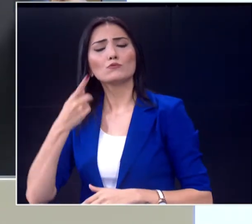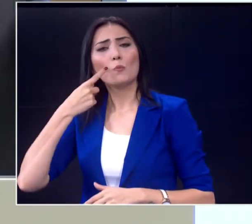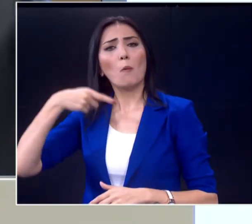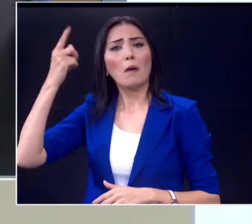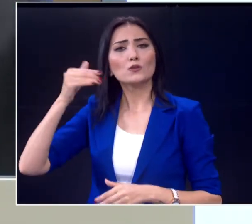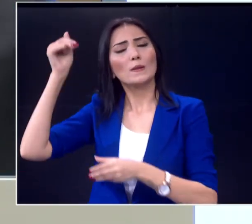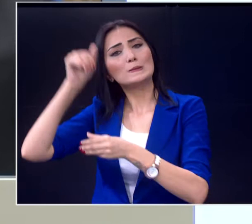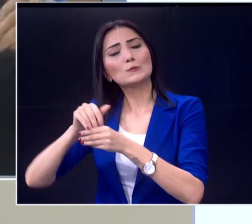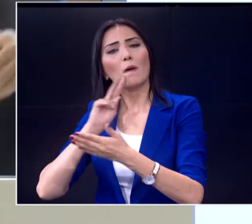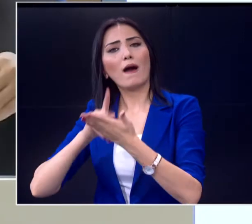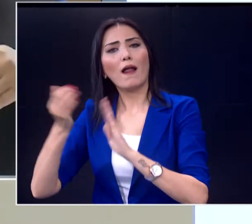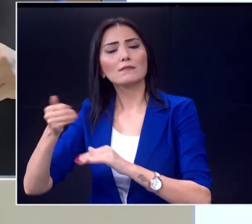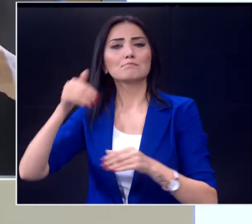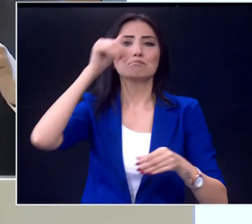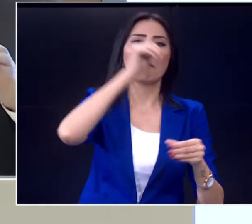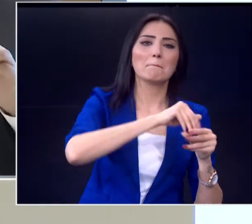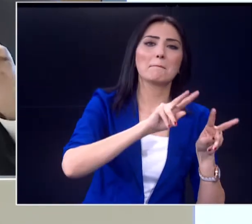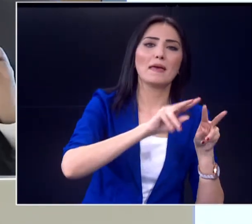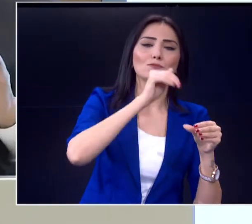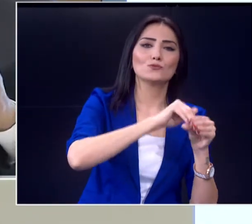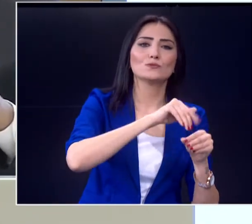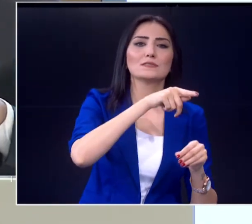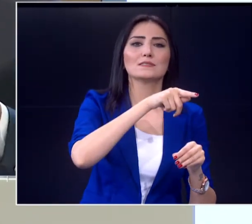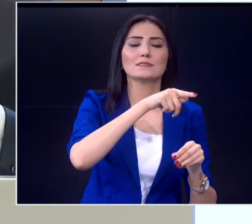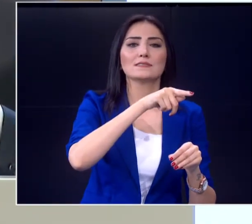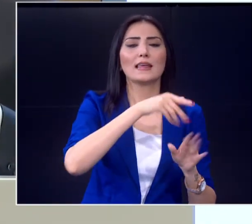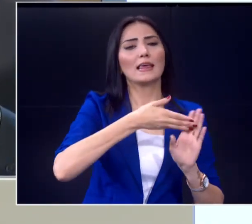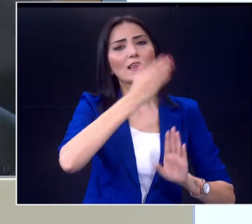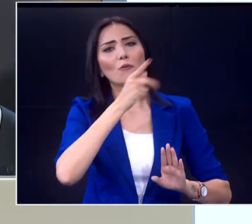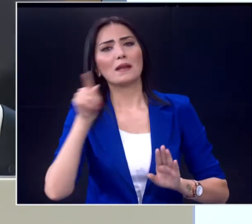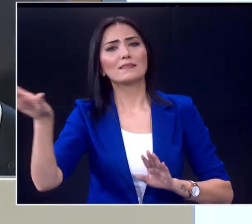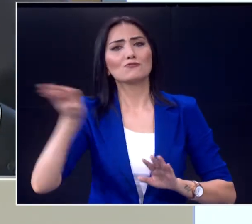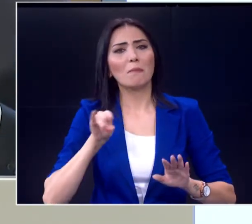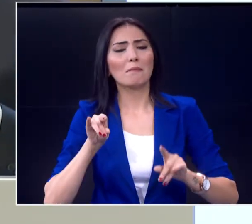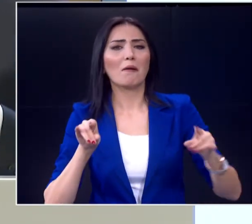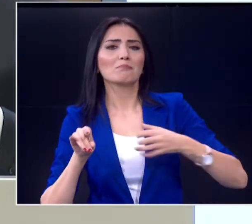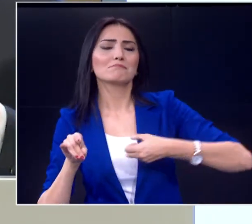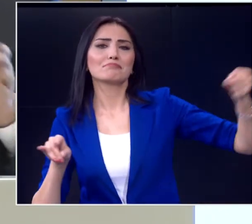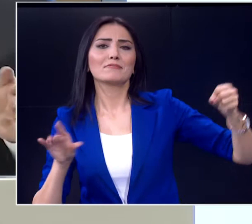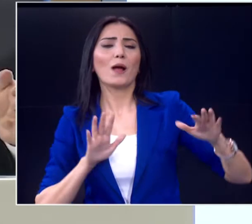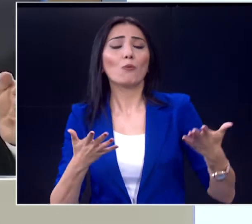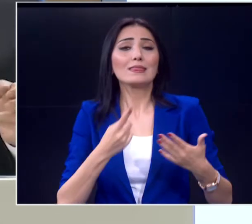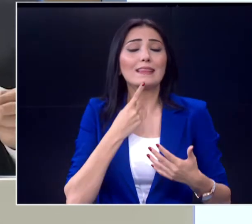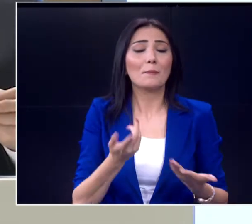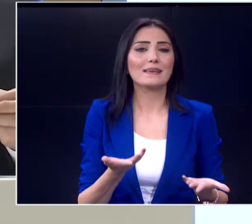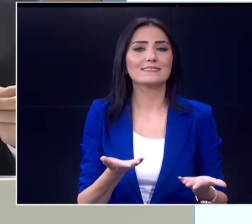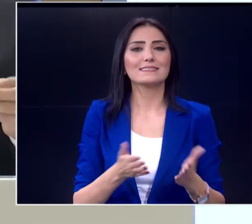seçim kararı alıyor, meclis de gidiyor. Biri diğerini çekip götürüyor. Bu ne